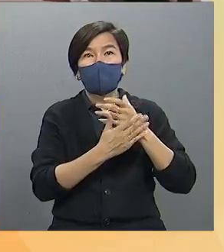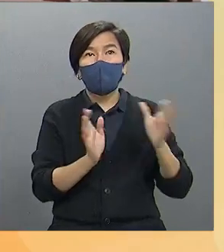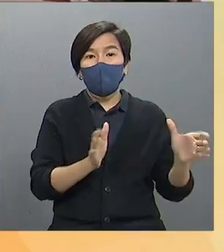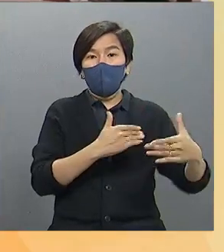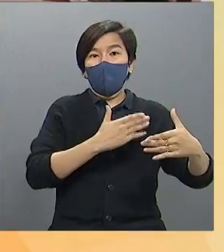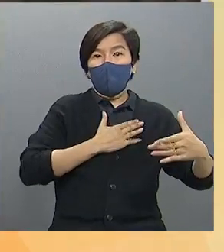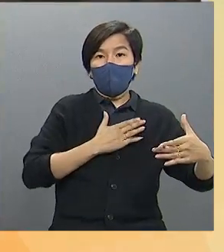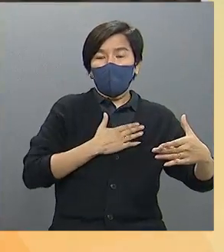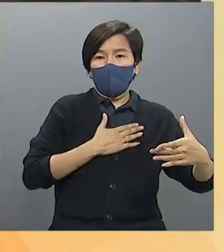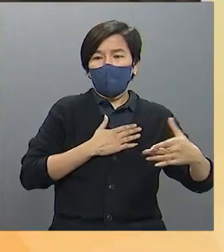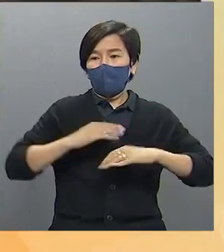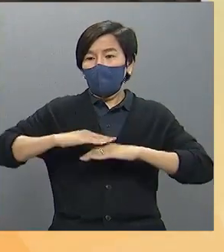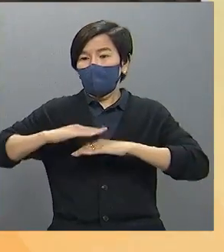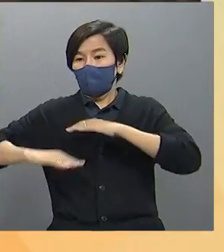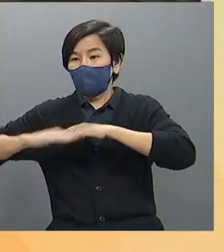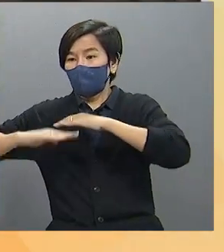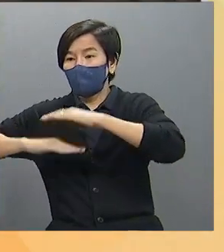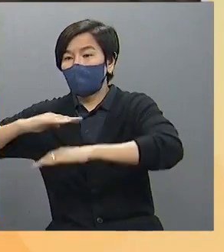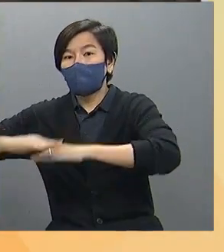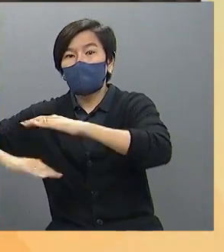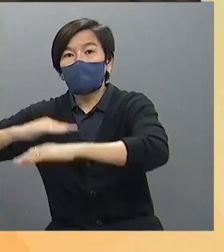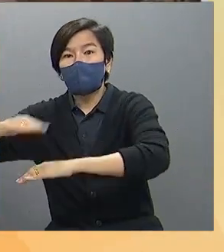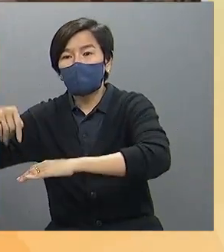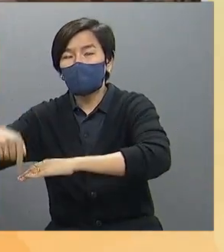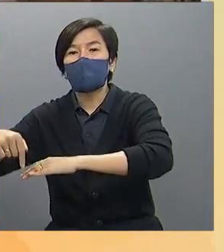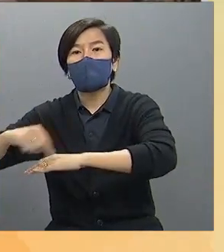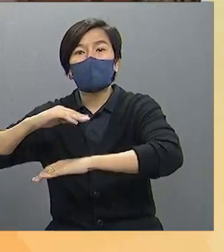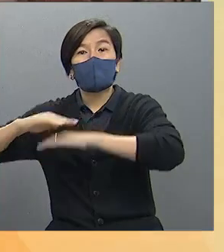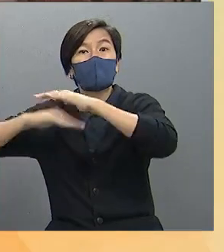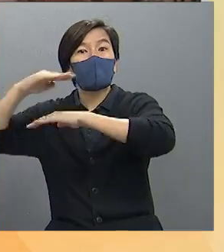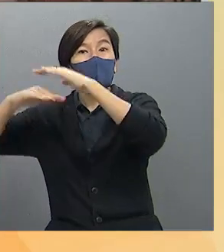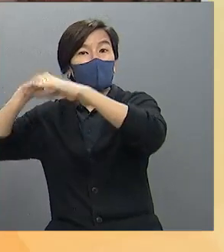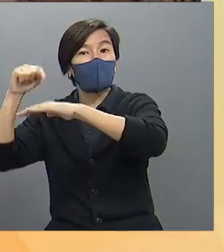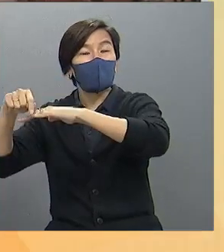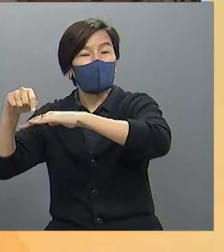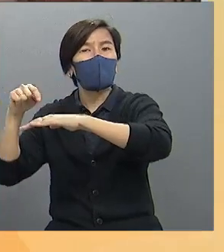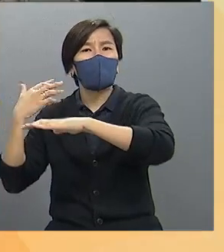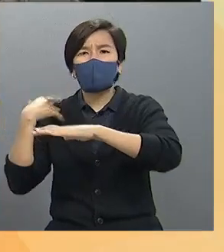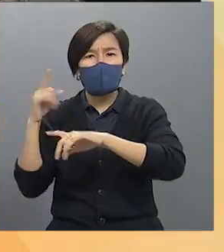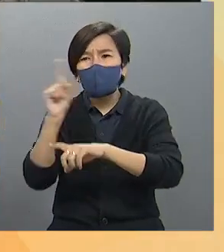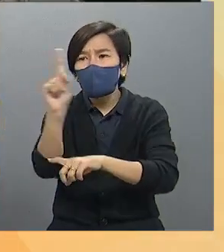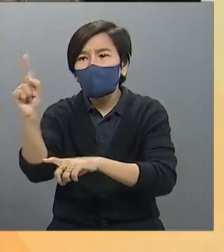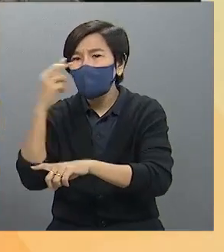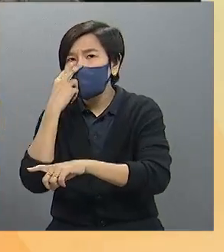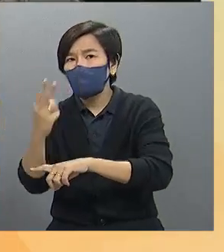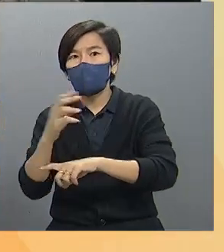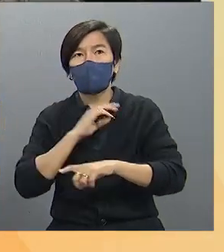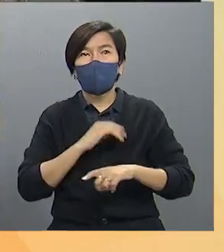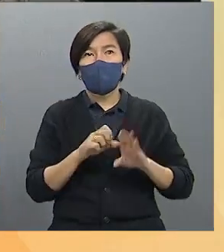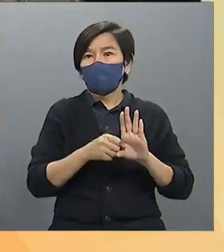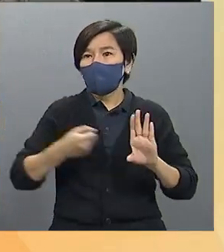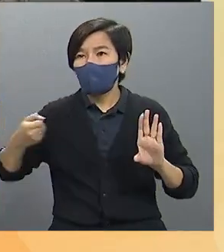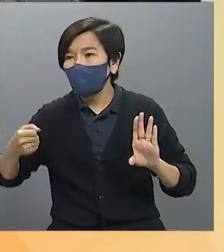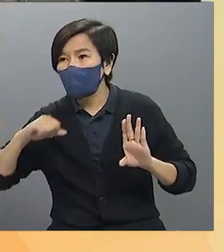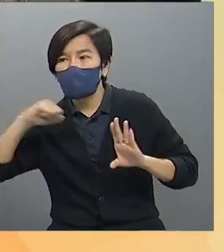คือทกครงอยผมไปลงแรมผมกจะมองก่อนเลยวาบนใดใไอยู่ในถ้าเกิเหุชเชิผมจะตออกซ้ายออกขวาหอไปทางไหนโด